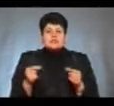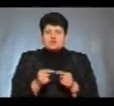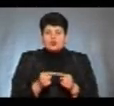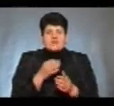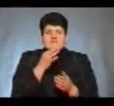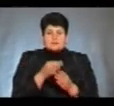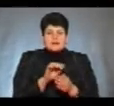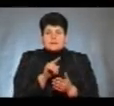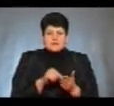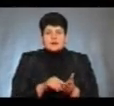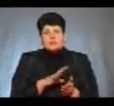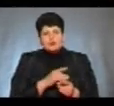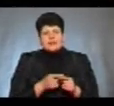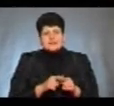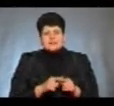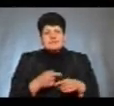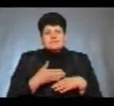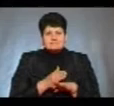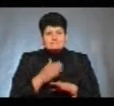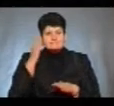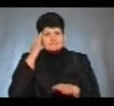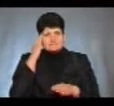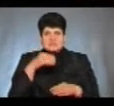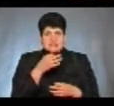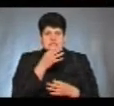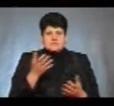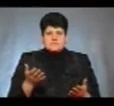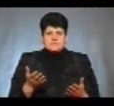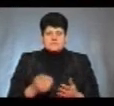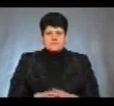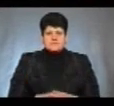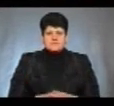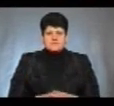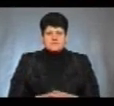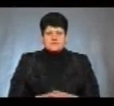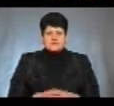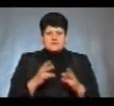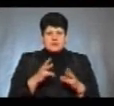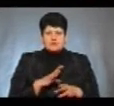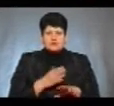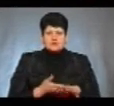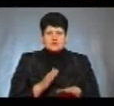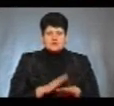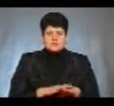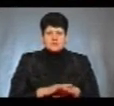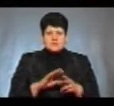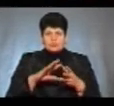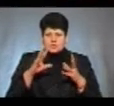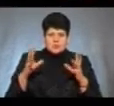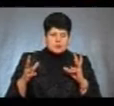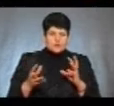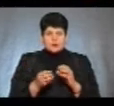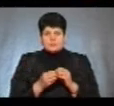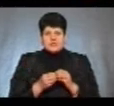на запитання, чи була це черепно-мозкова травма, не дав. Травми були занадто важкі. Була комбінація. Комбінація